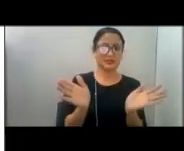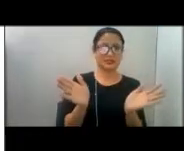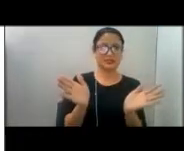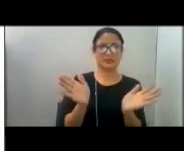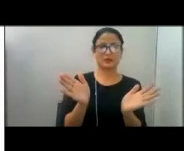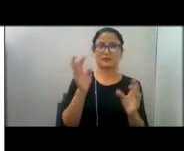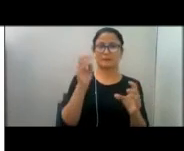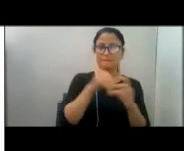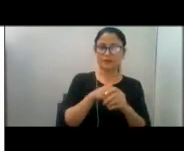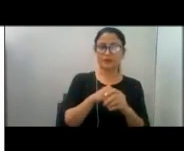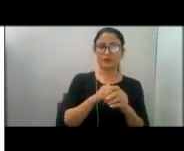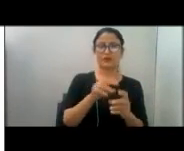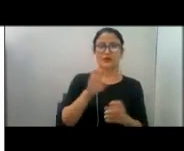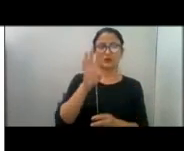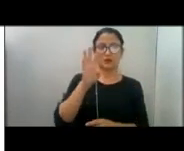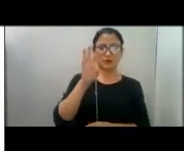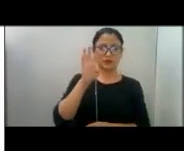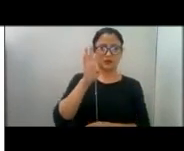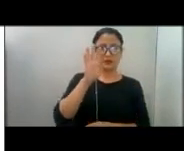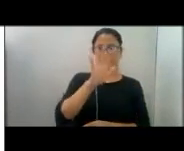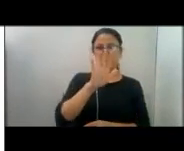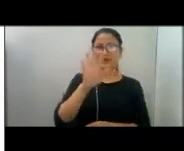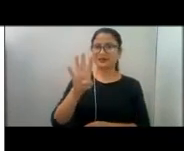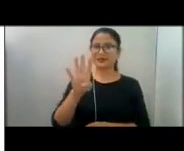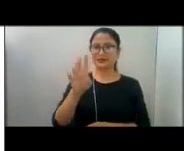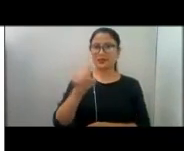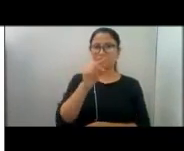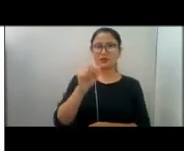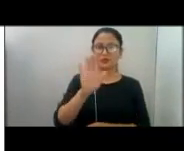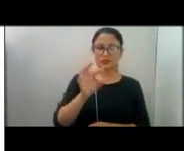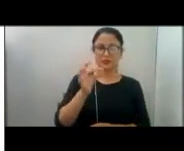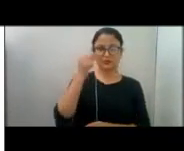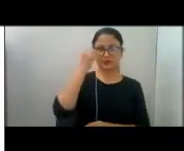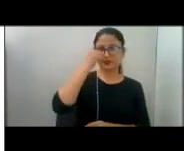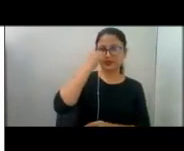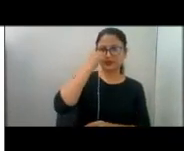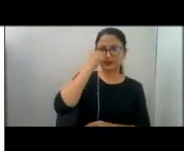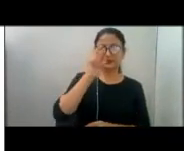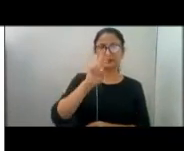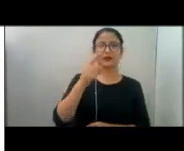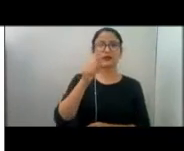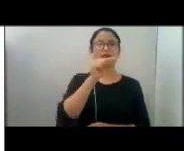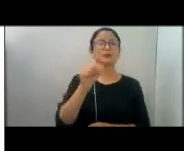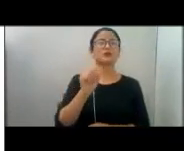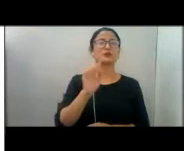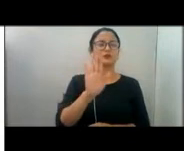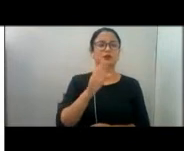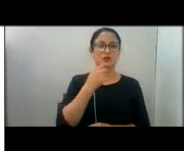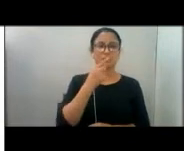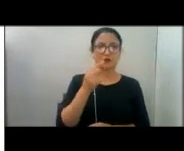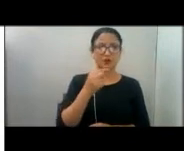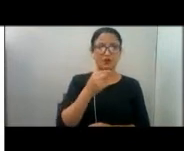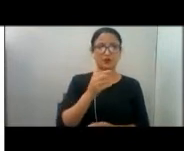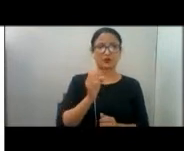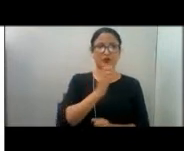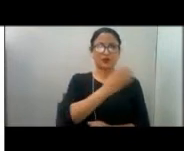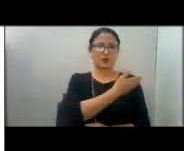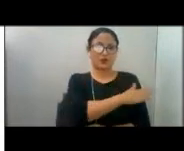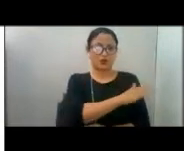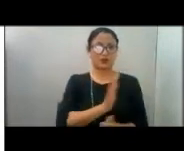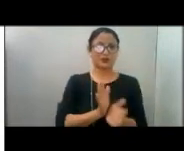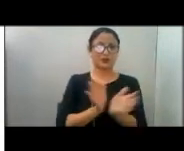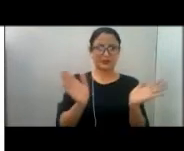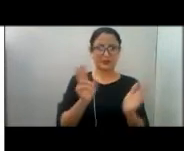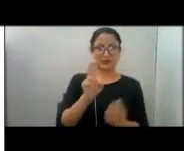जनजातिमा पर्नु भएको छ 54%. त्यसपछि क्षेत्री 21% हुनुहुन्छ भने दलित 13%